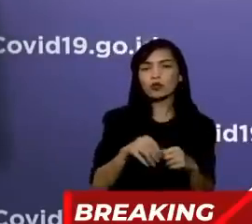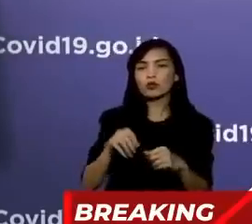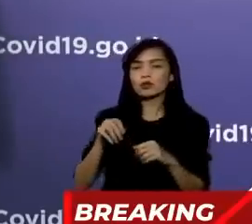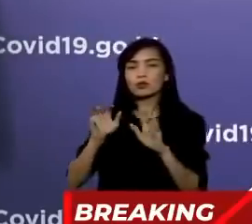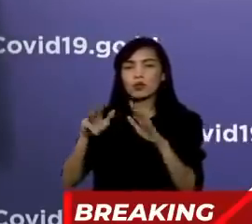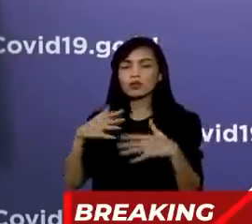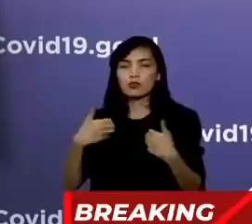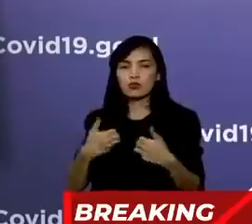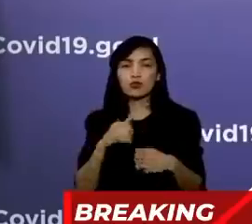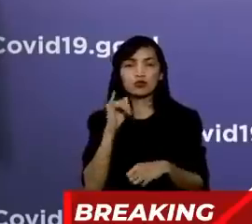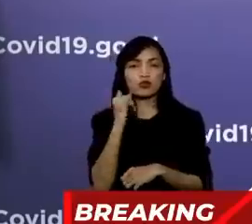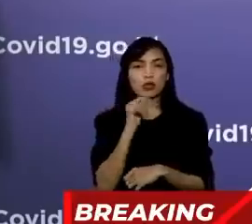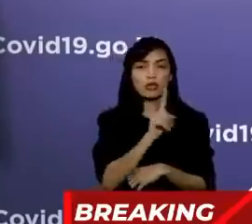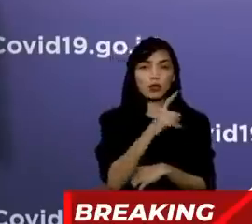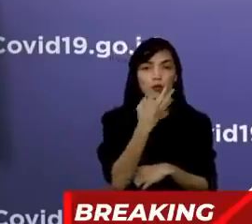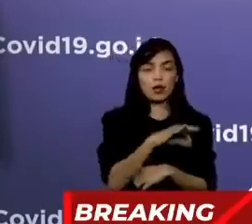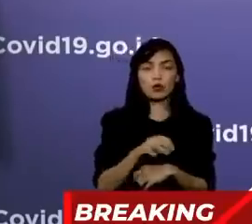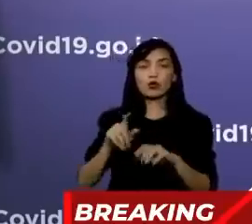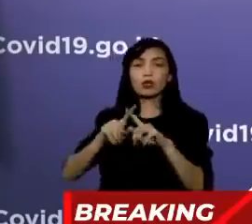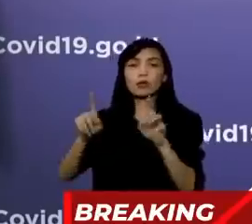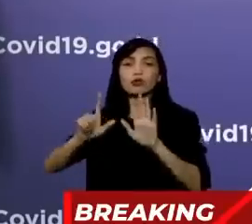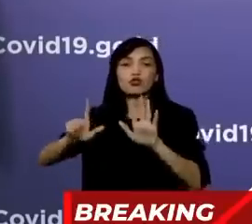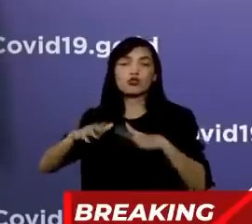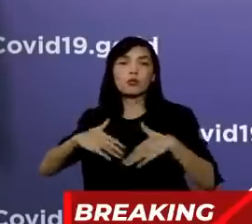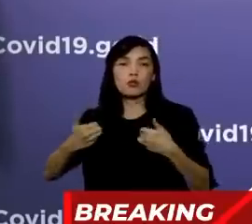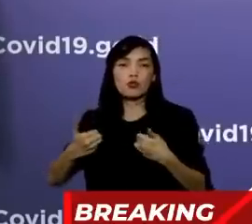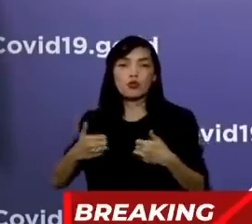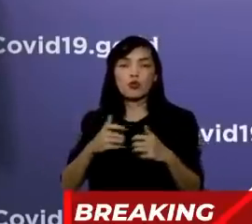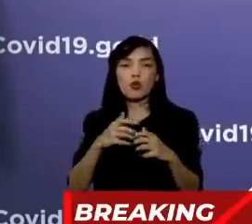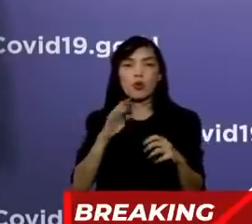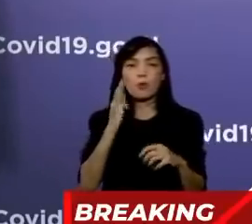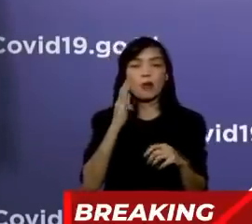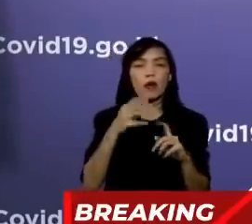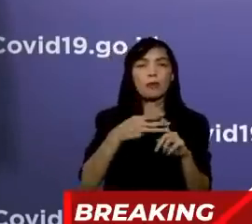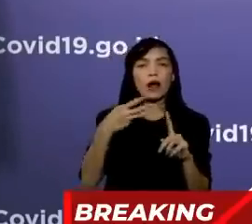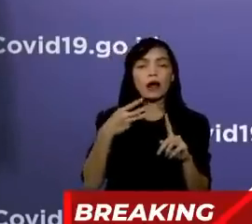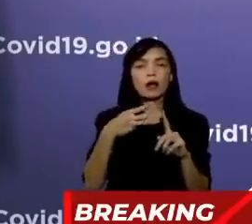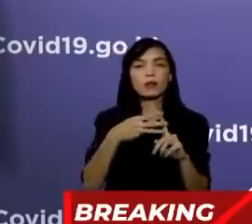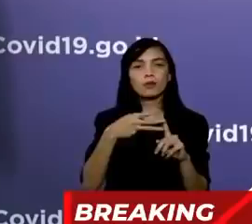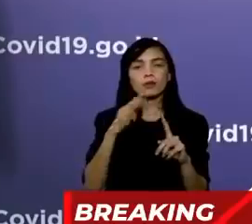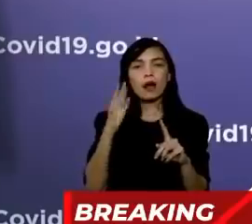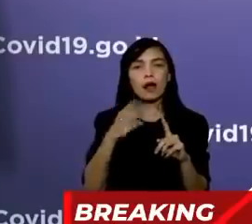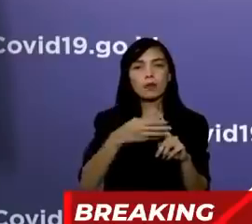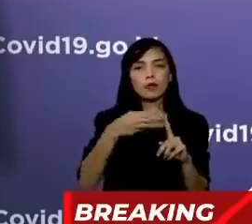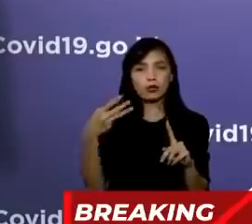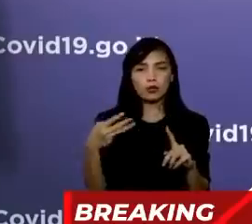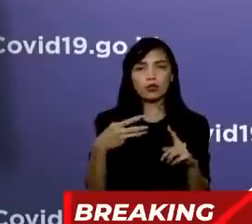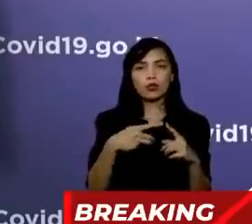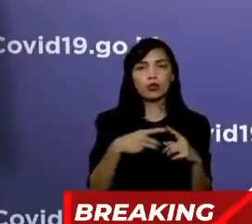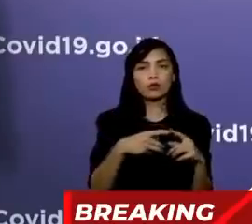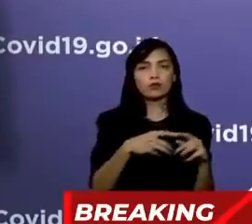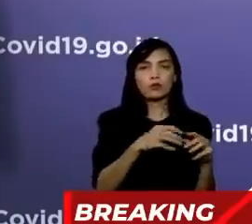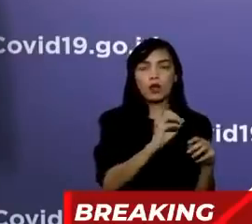satu kasus baru 7 sembuh Hai bangka-belitung tidak ada penambahan kasus dilaporkan enam kasus